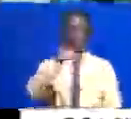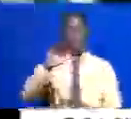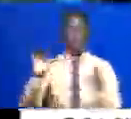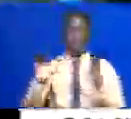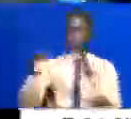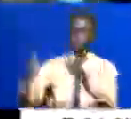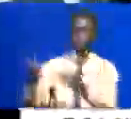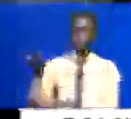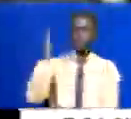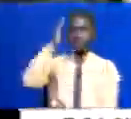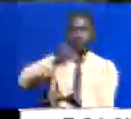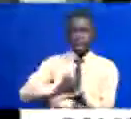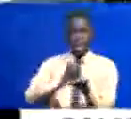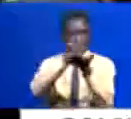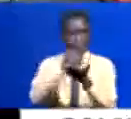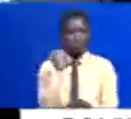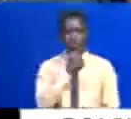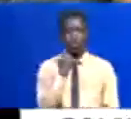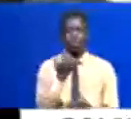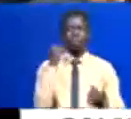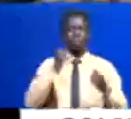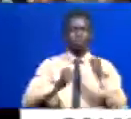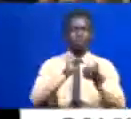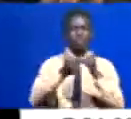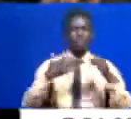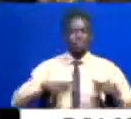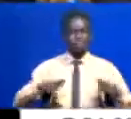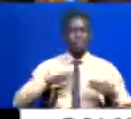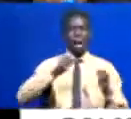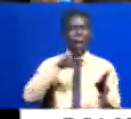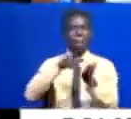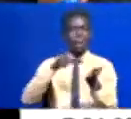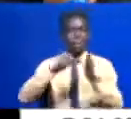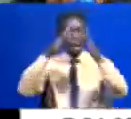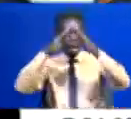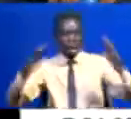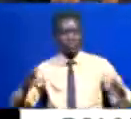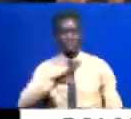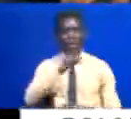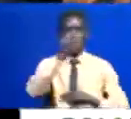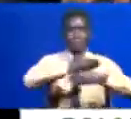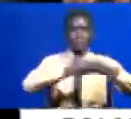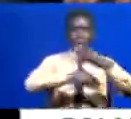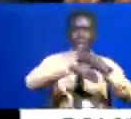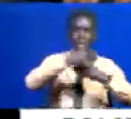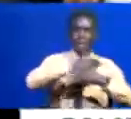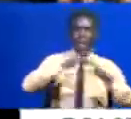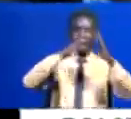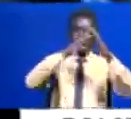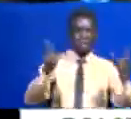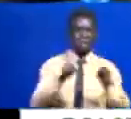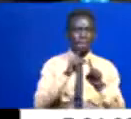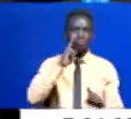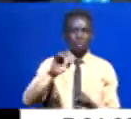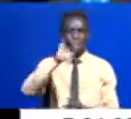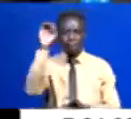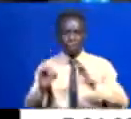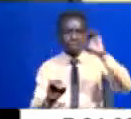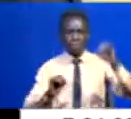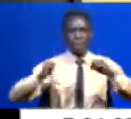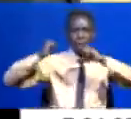utawasaidia wanariadha kujenga makaazi na pia kununua ploti za ujenzi, huku wakilipia asilimia fulani ya pesa na yao benki